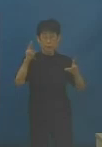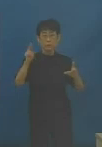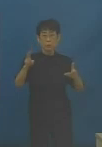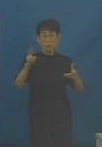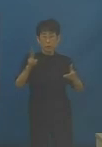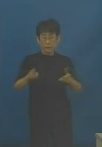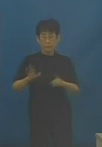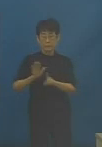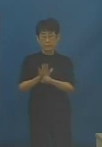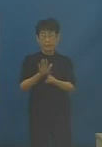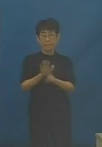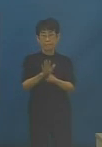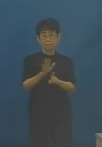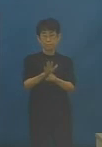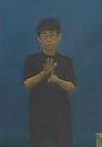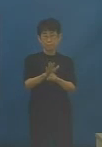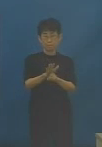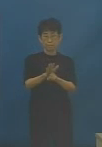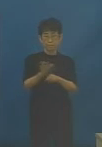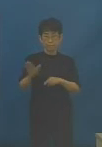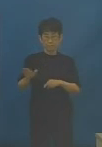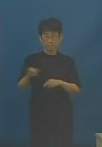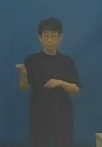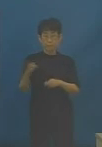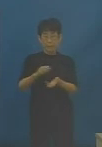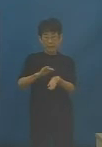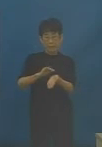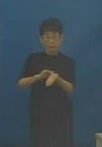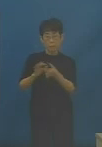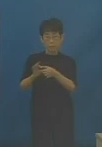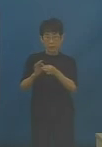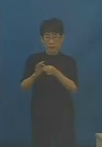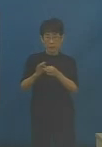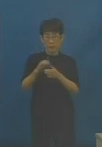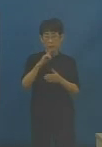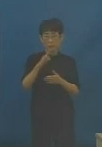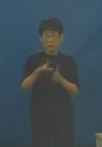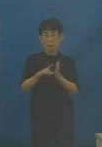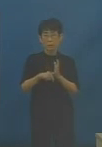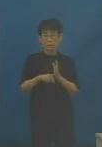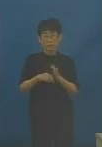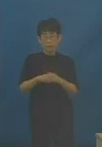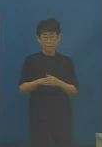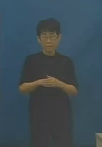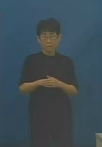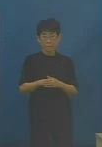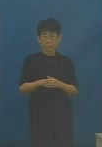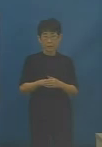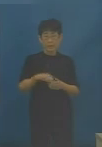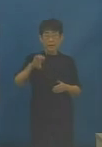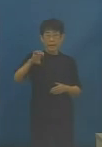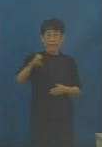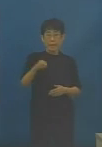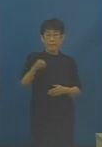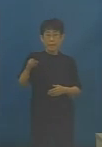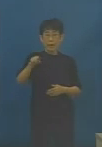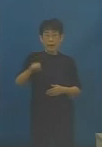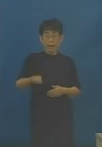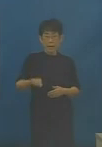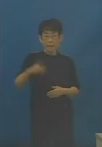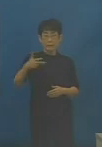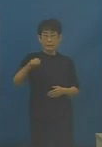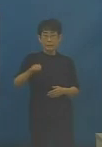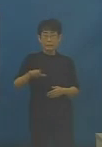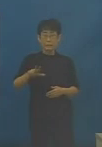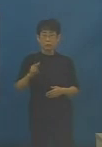く、また、医療の関係で言えばですね、この度、エバーシェルドという新しい